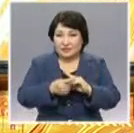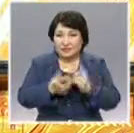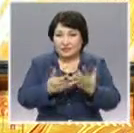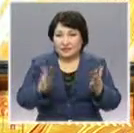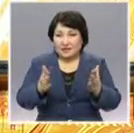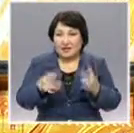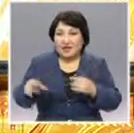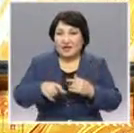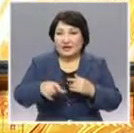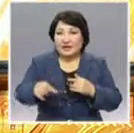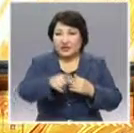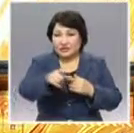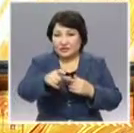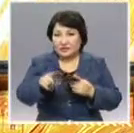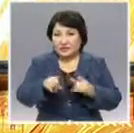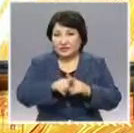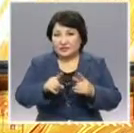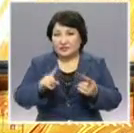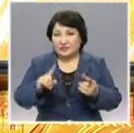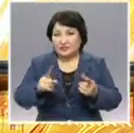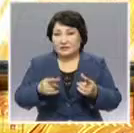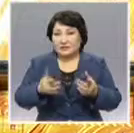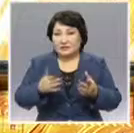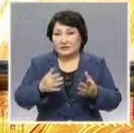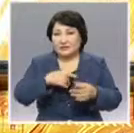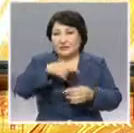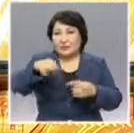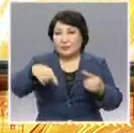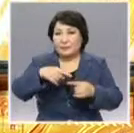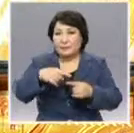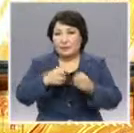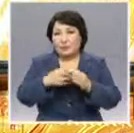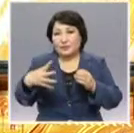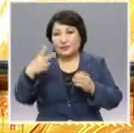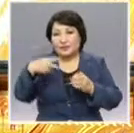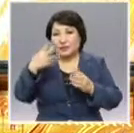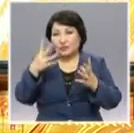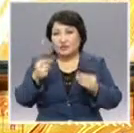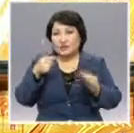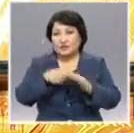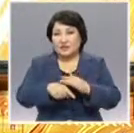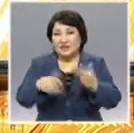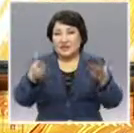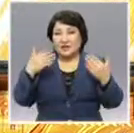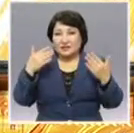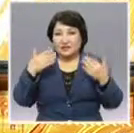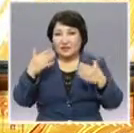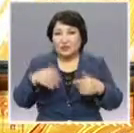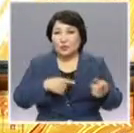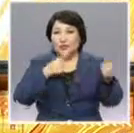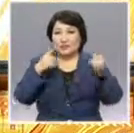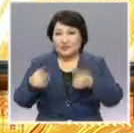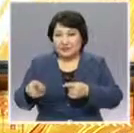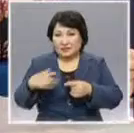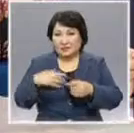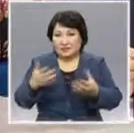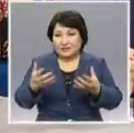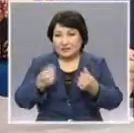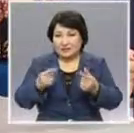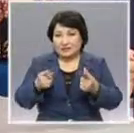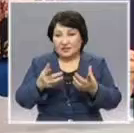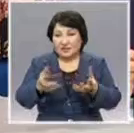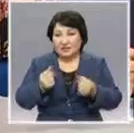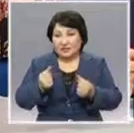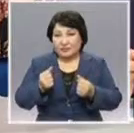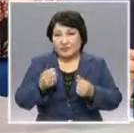Осы Құда қаласа бір 15-20 күннің ішінде саябақты бізге өткізеді. Қабылдап мына халыққа жақсы орындықтар